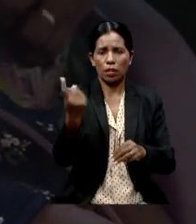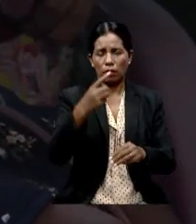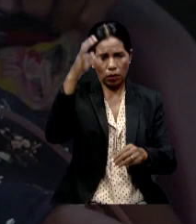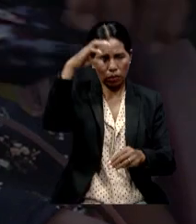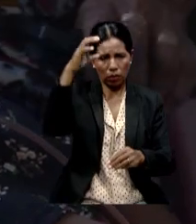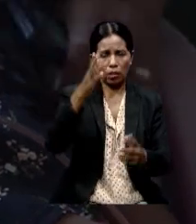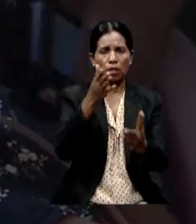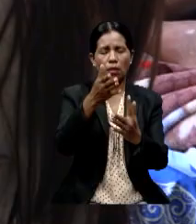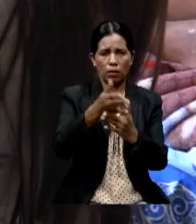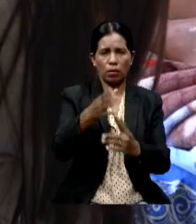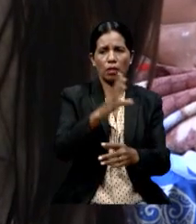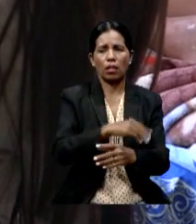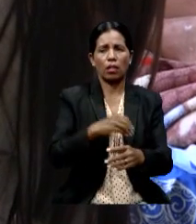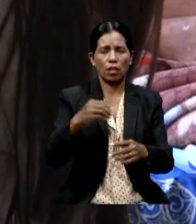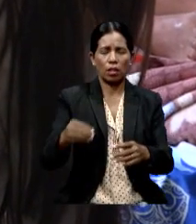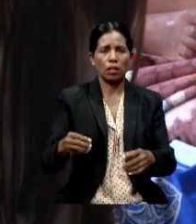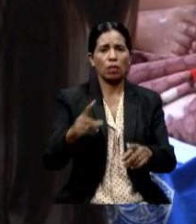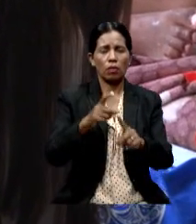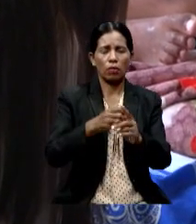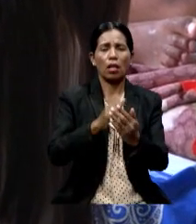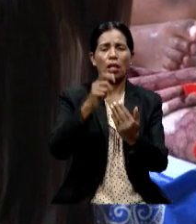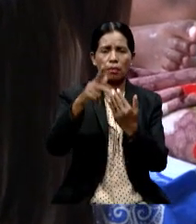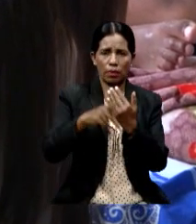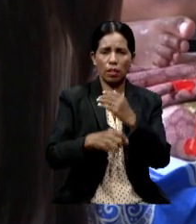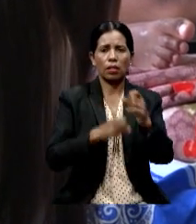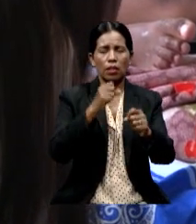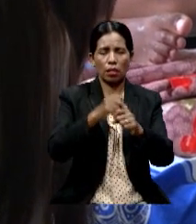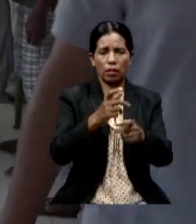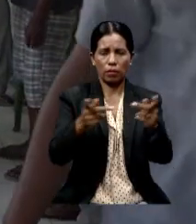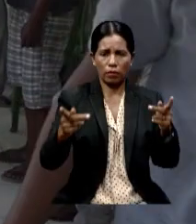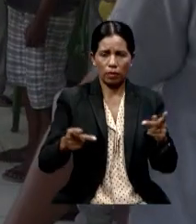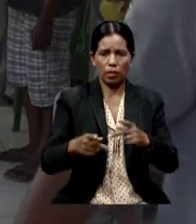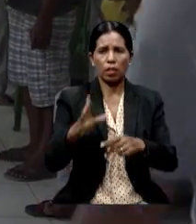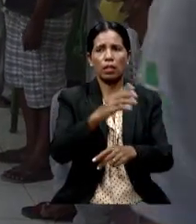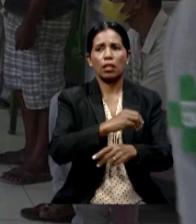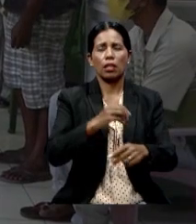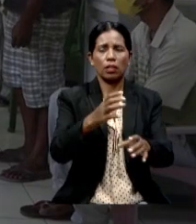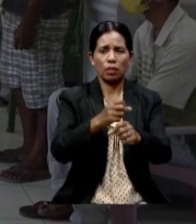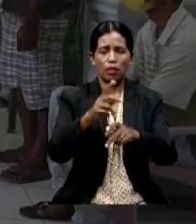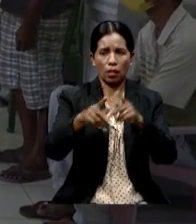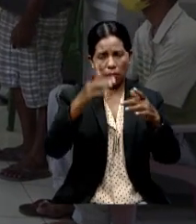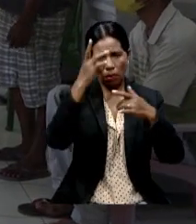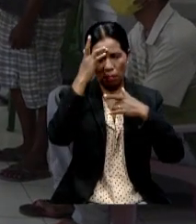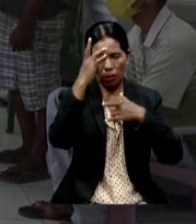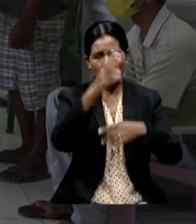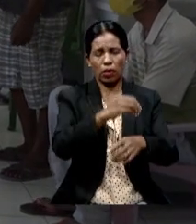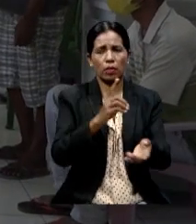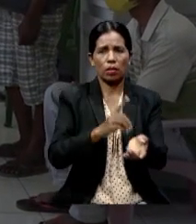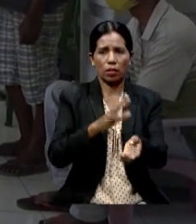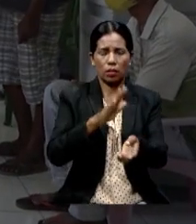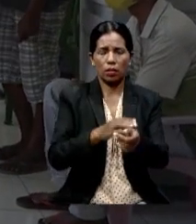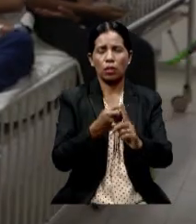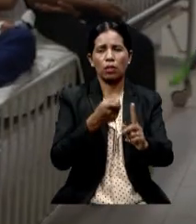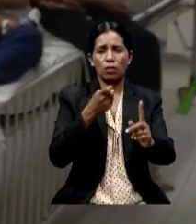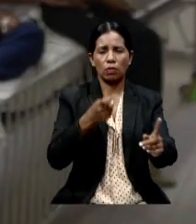que tam ona bailoron, no ne e a fulano abril tina ne, Centro Internamento Vera Cruz, simo paciente dengue neve transfere o Centro